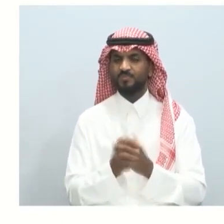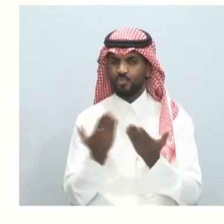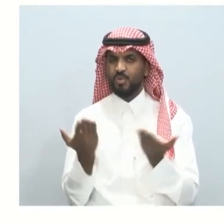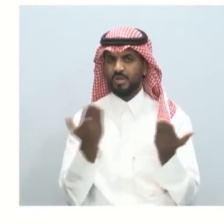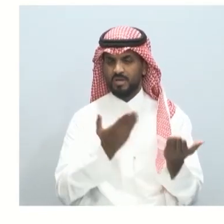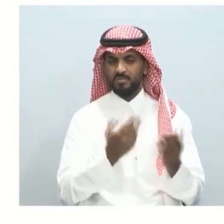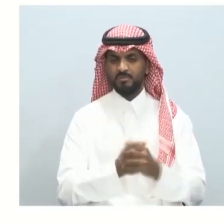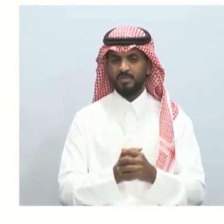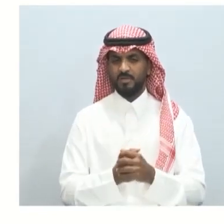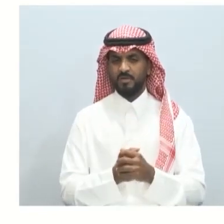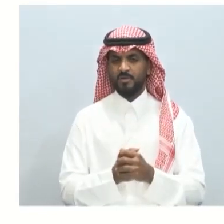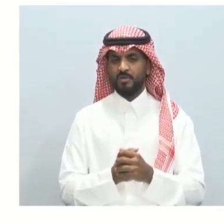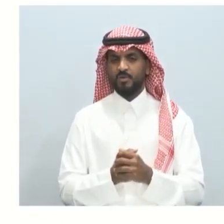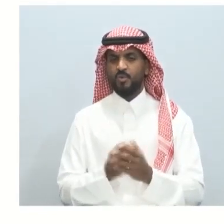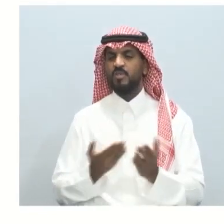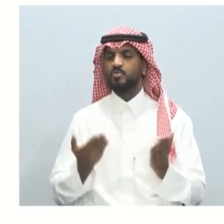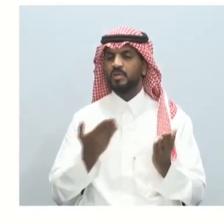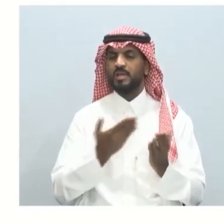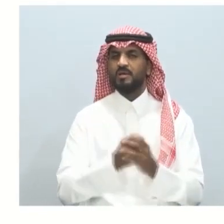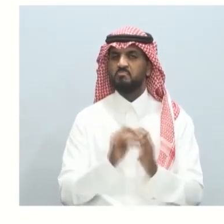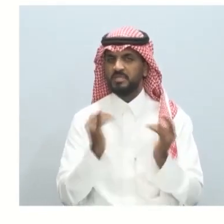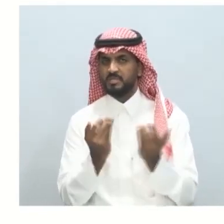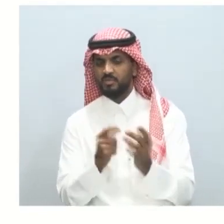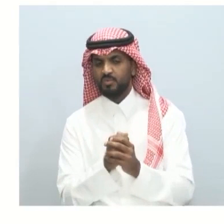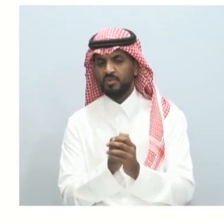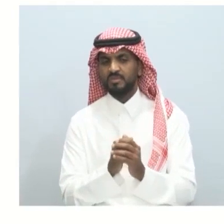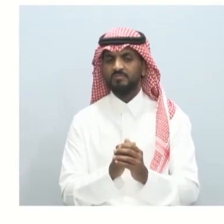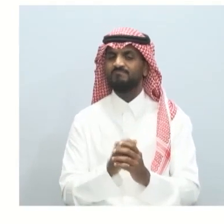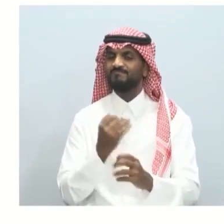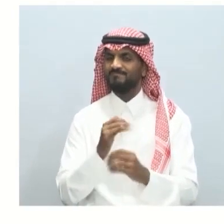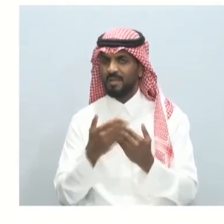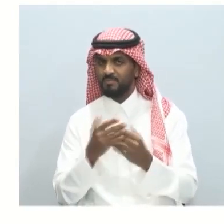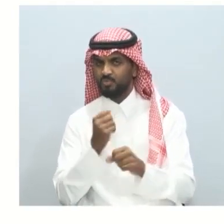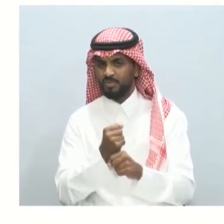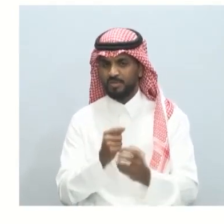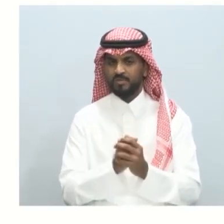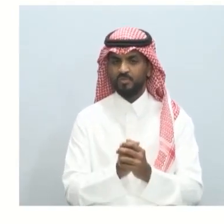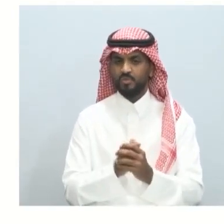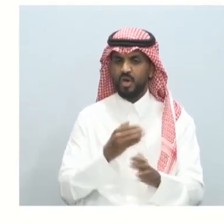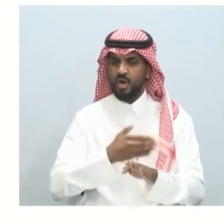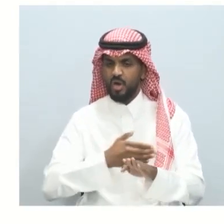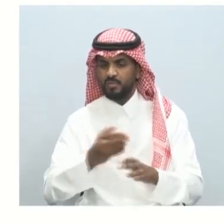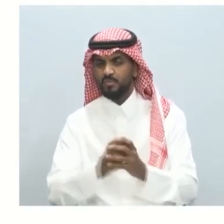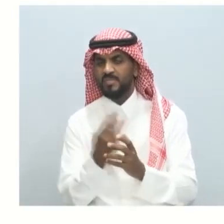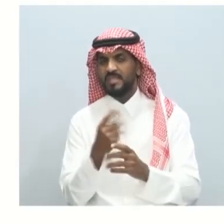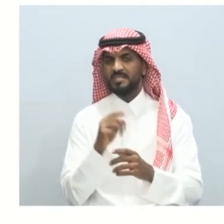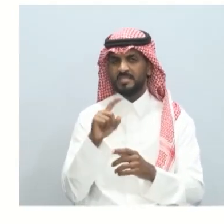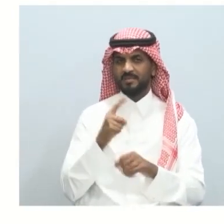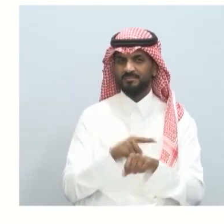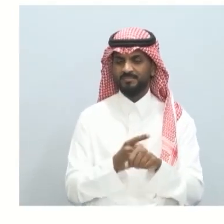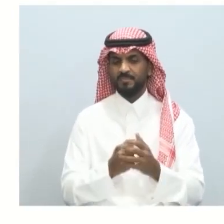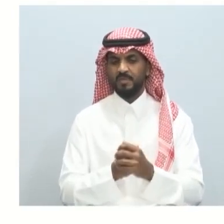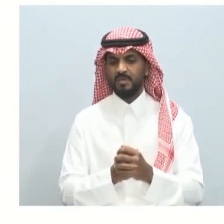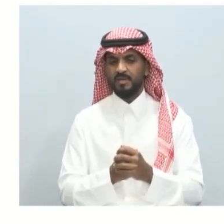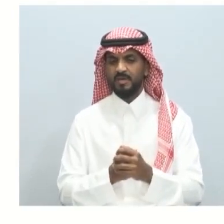السن ورحبت به واخذته الى الصالون وطلبت منه الانتظار وطال انتظاره لاكثر من ثلاث ساعات